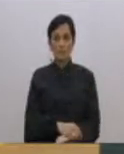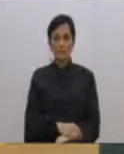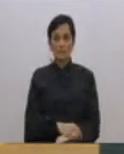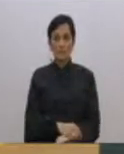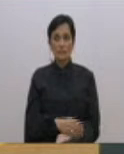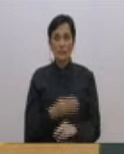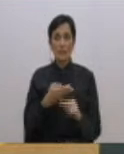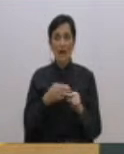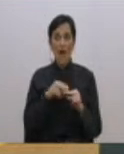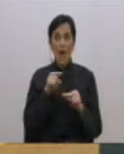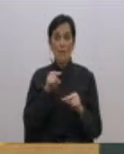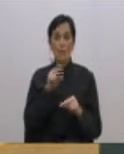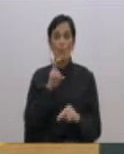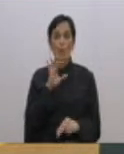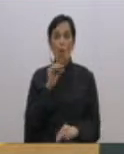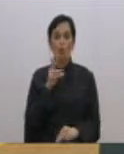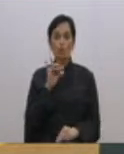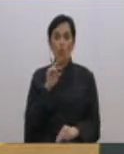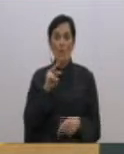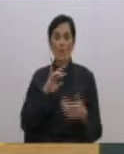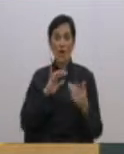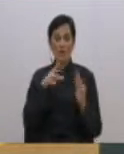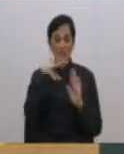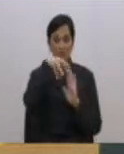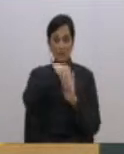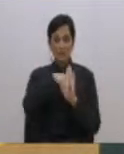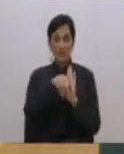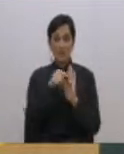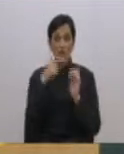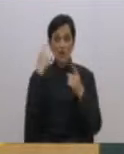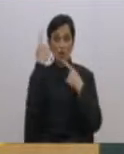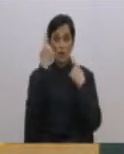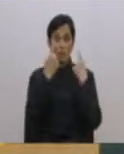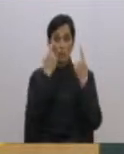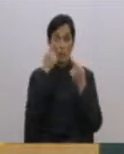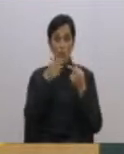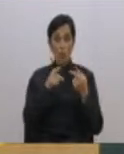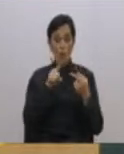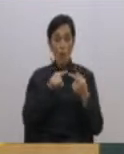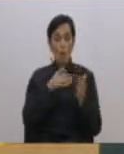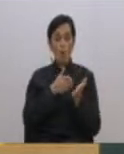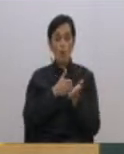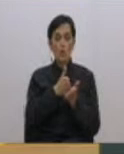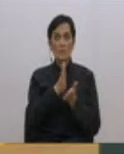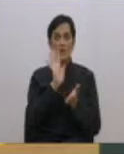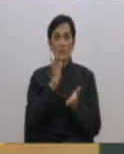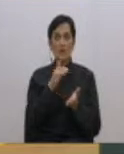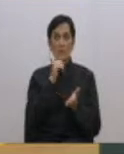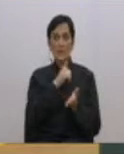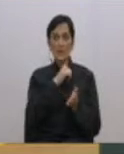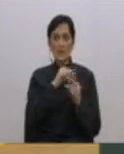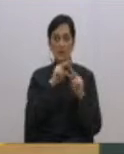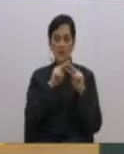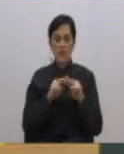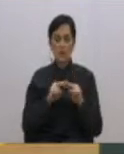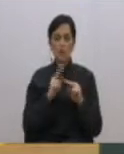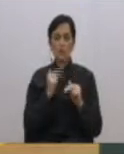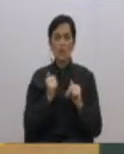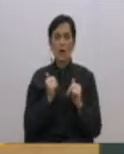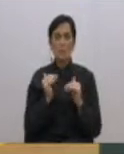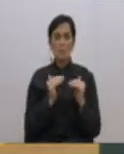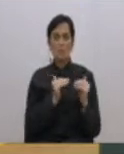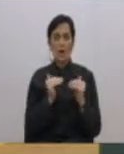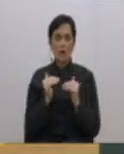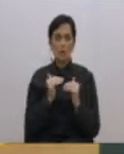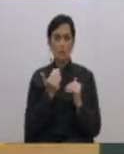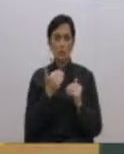ამ ოპტიკურ ბოჭკოვან სისტემაში გამავალი ინფორმაცია იქნება დაშიფრული და მაქსიმალურად არის